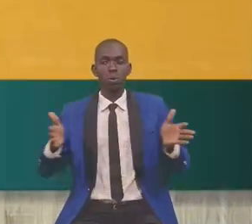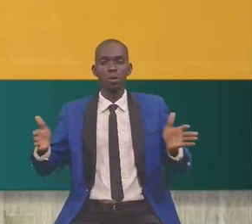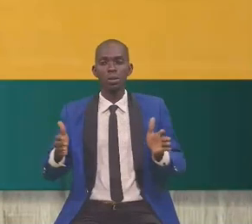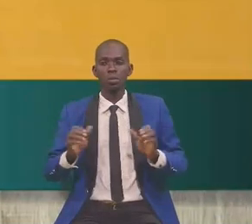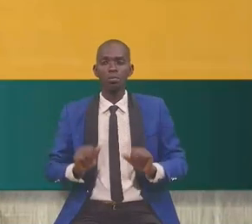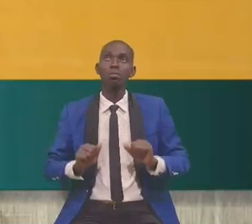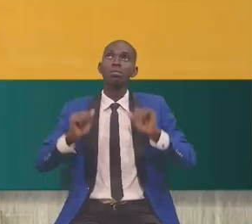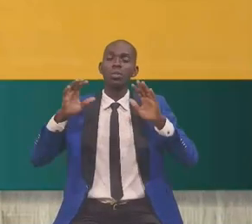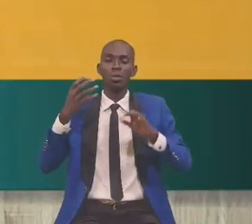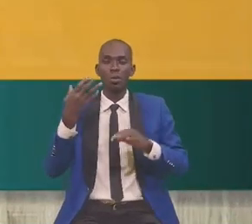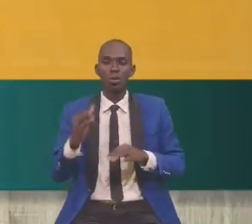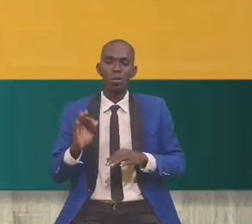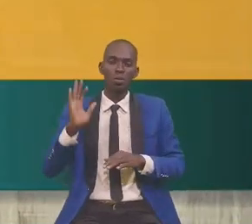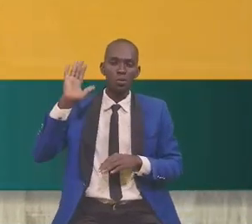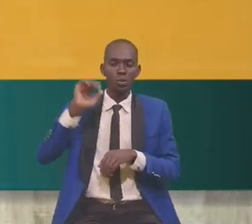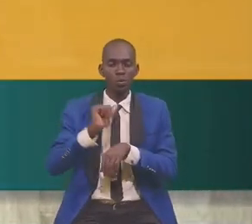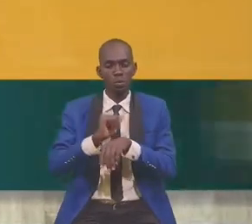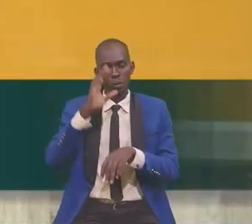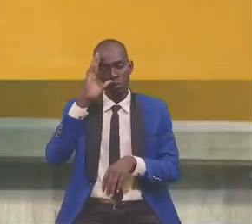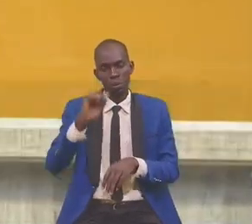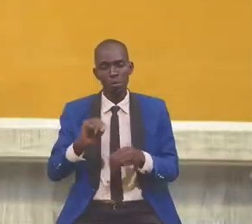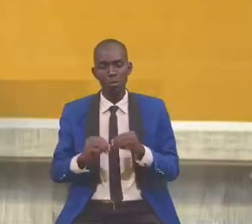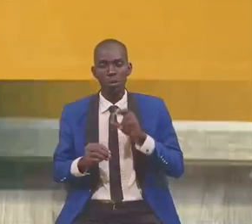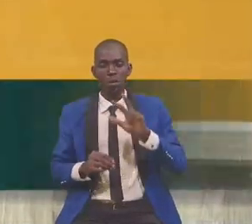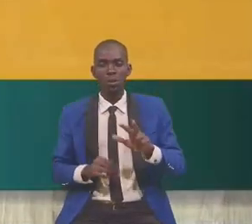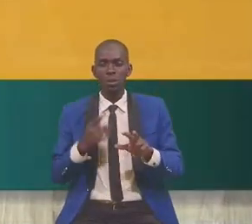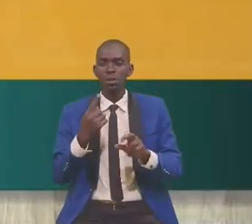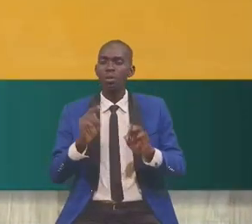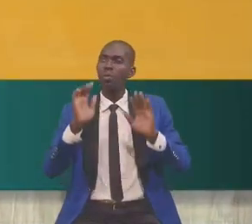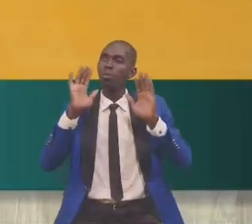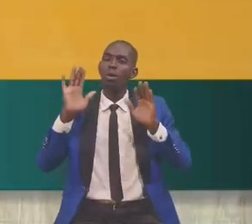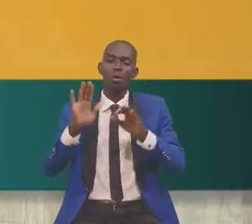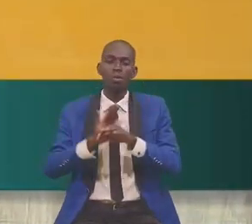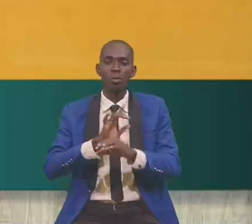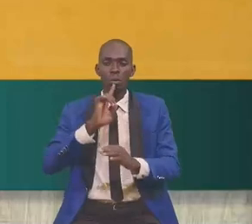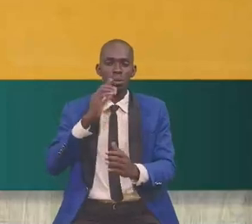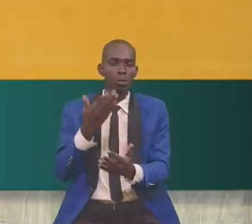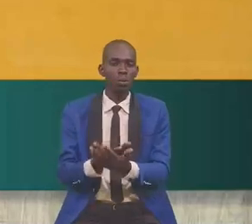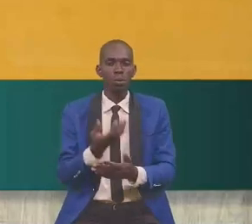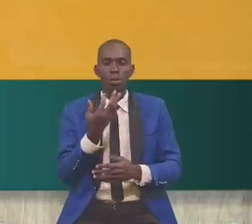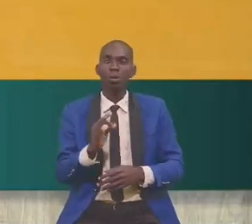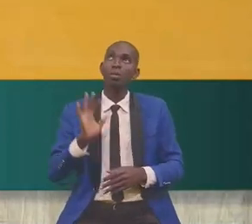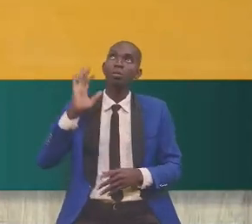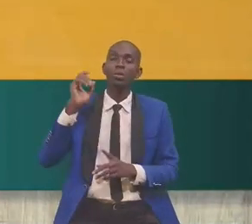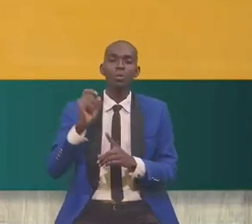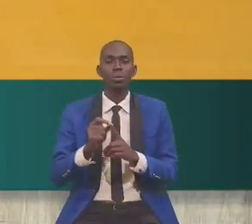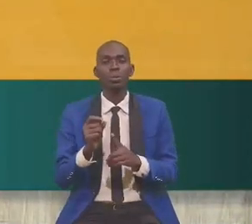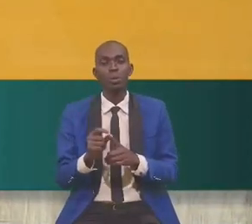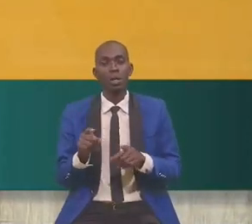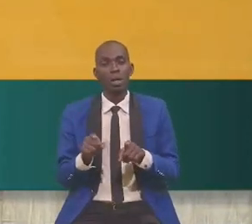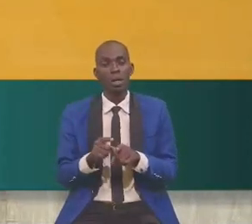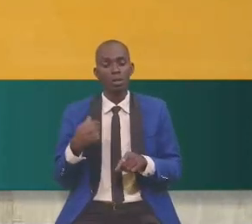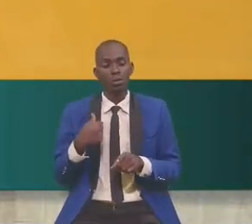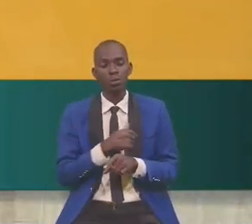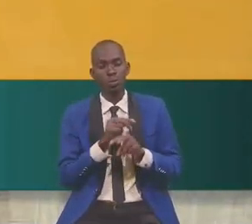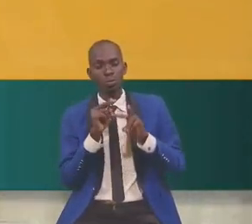ouvriers. Troisièmement, c'est la merveilleuse confirmation de sa parole. Comme nous voyons